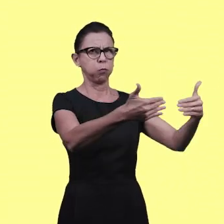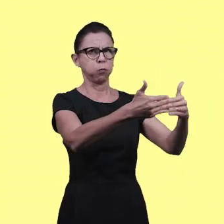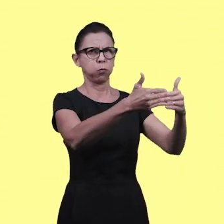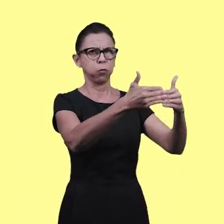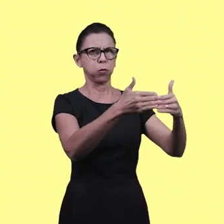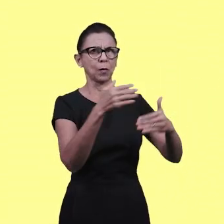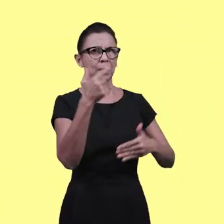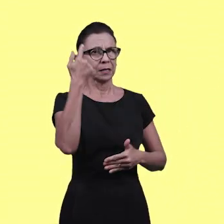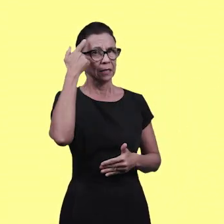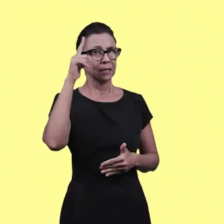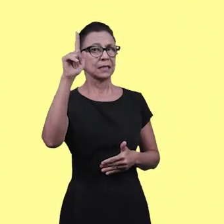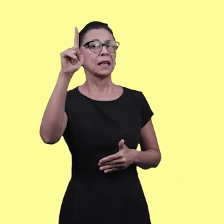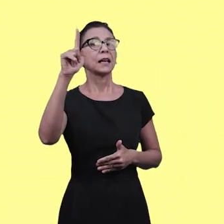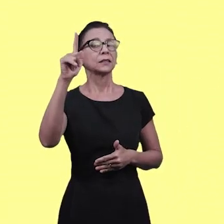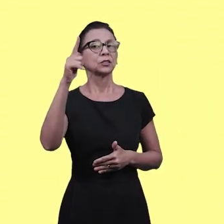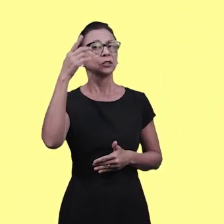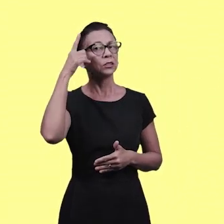jours.